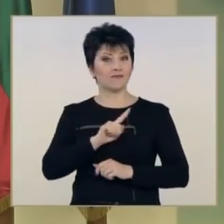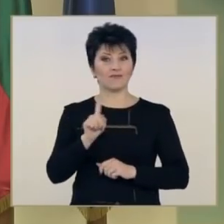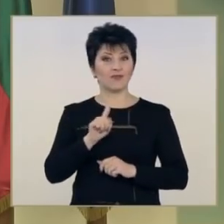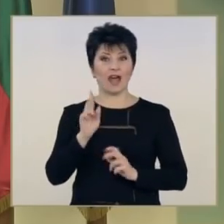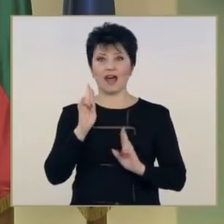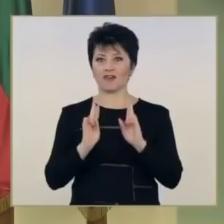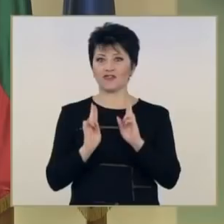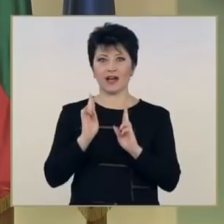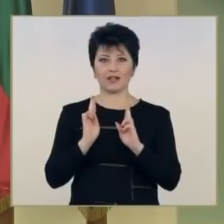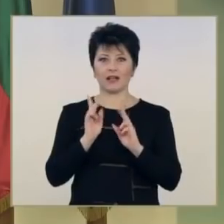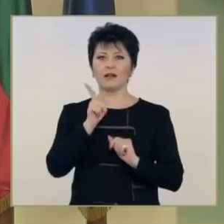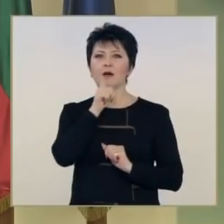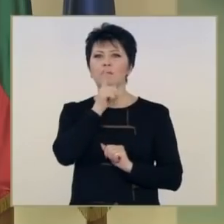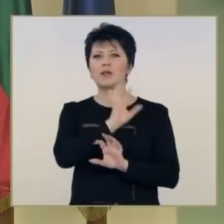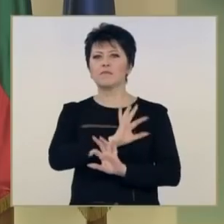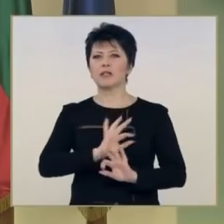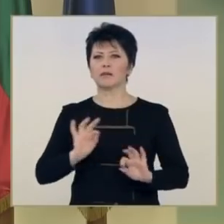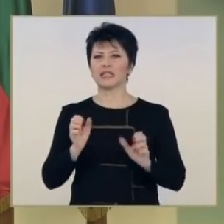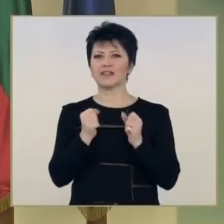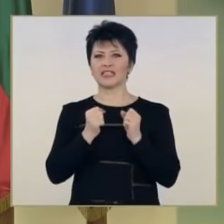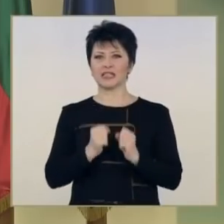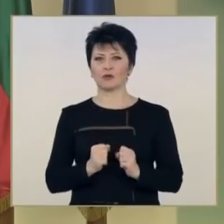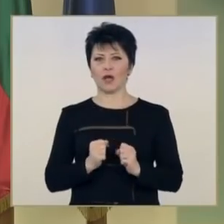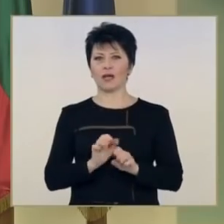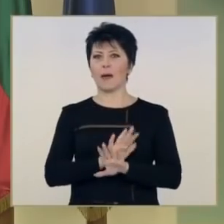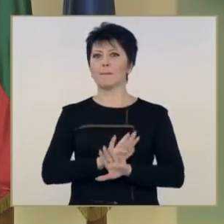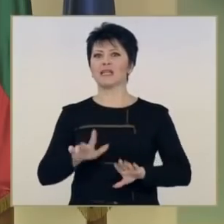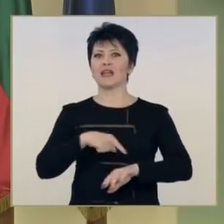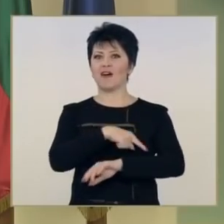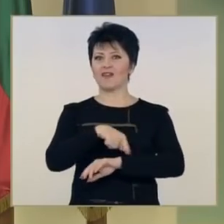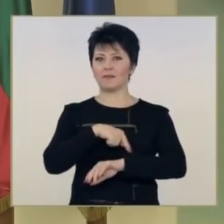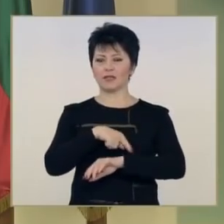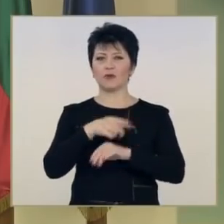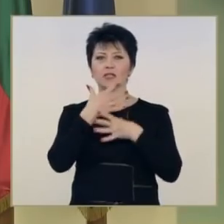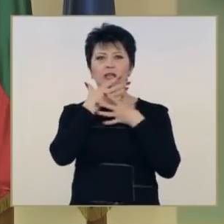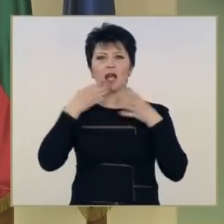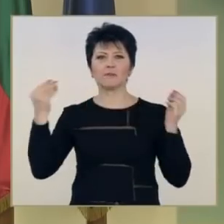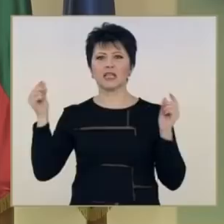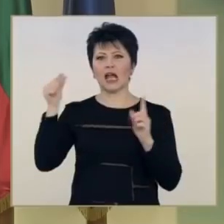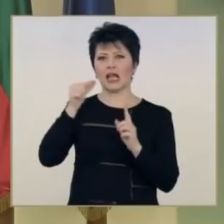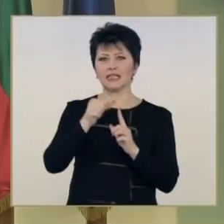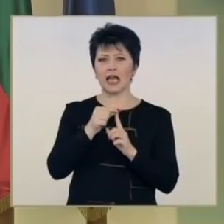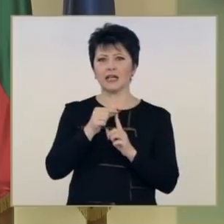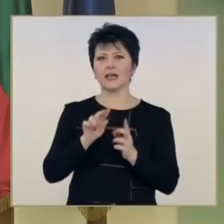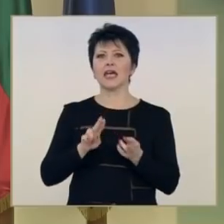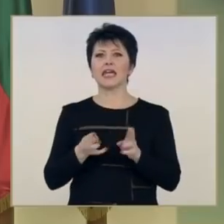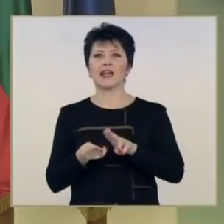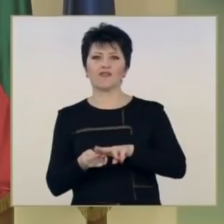решавани. Примирихме се с застоя и безвремието, с липсата на цели и